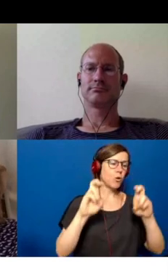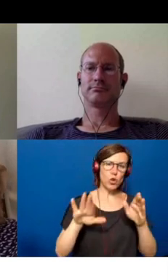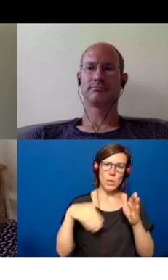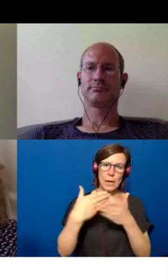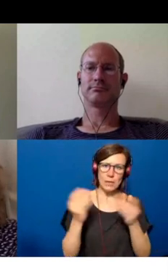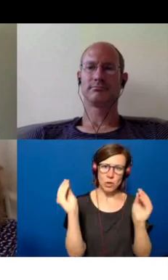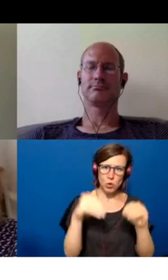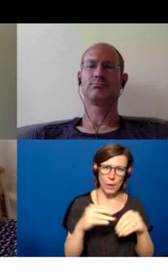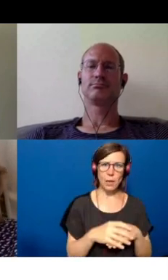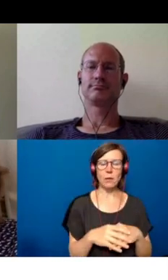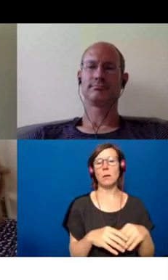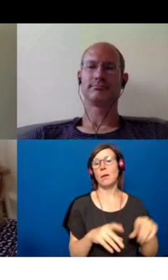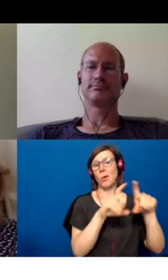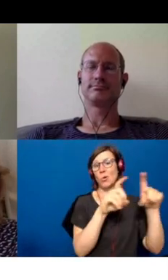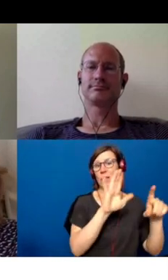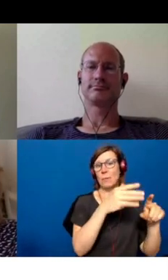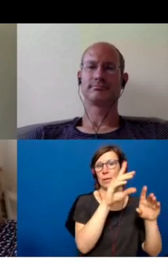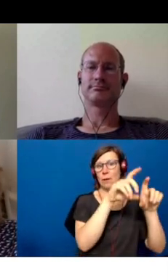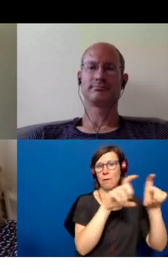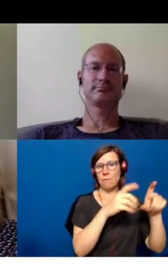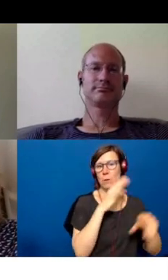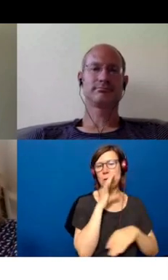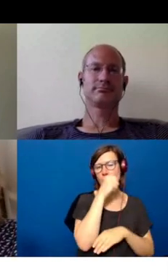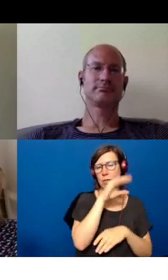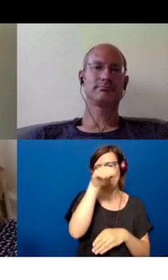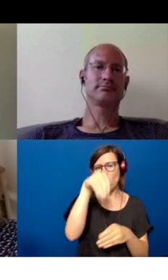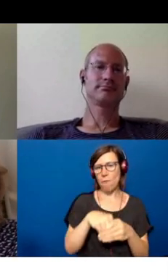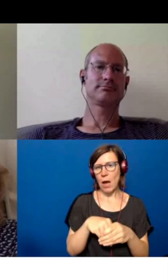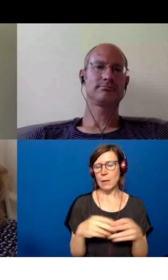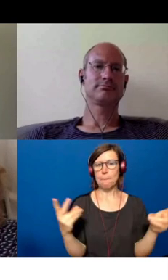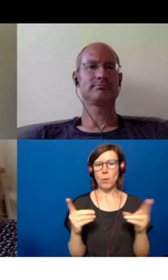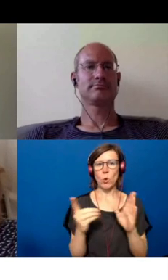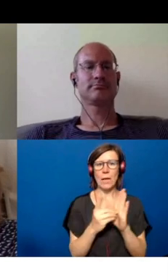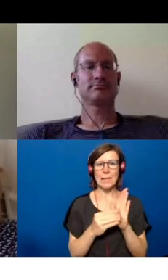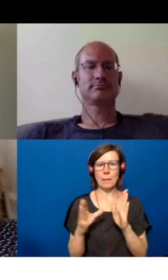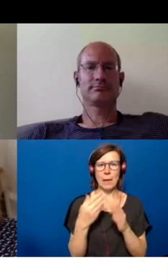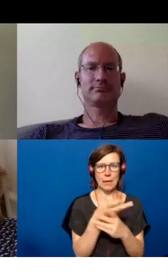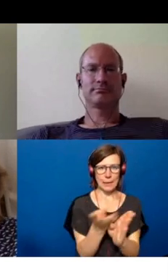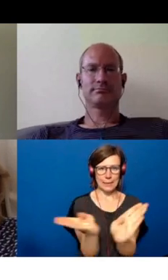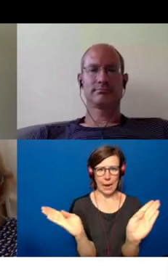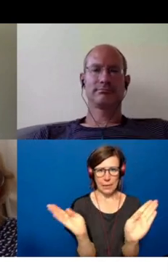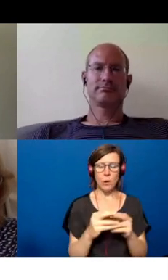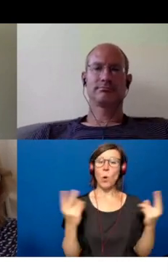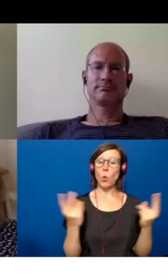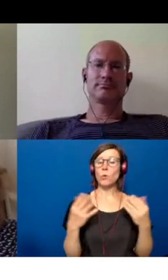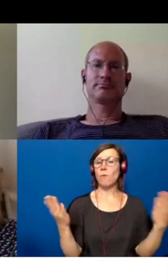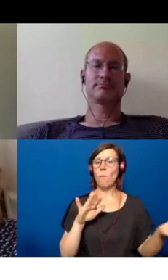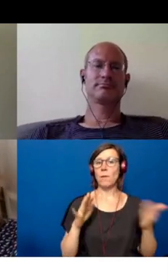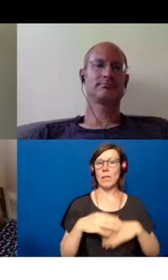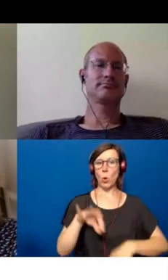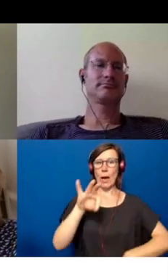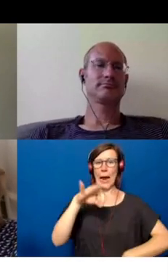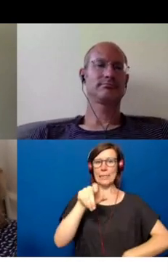speichern, Unternehmen ihre Firmengeheimnisse aufbewahren oder Daten miteinander teilen oder wo vielleicht auch